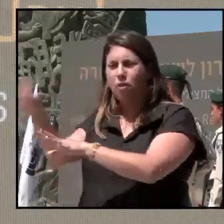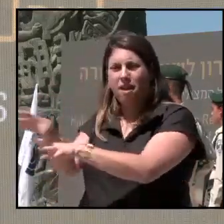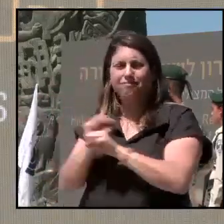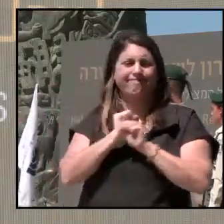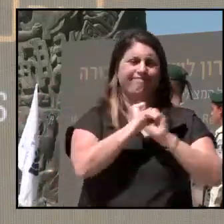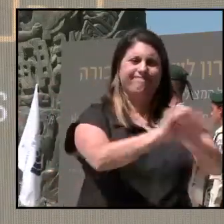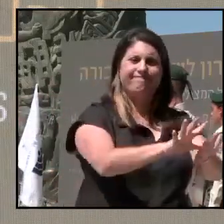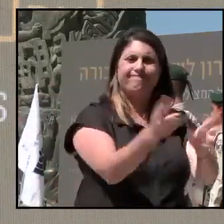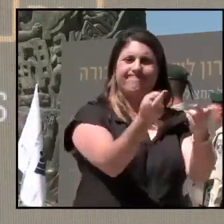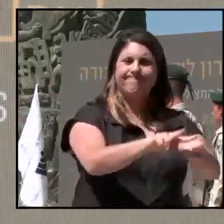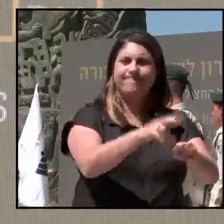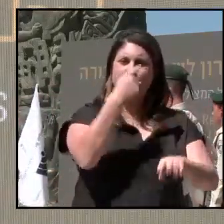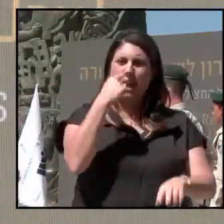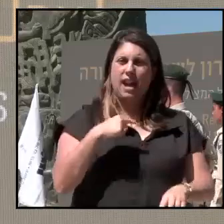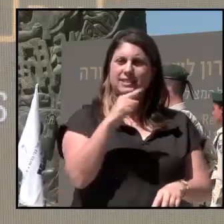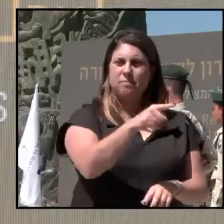המשטרה הצרפתית.